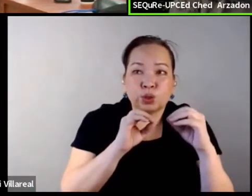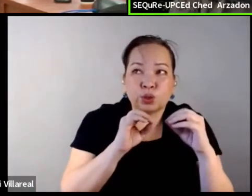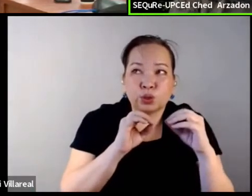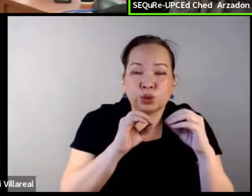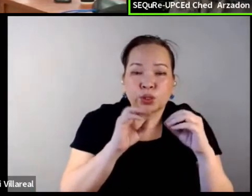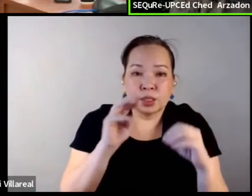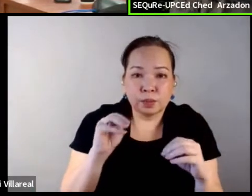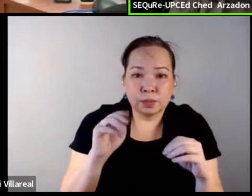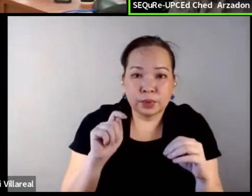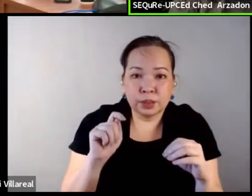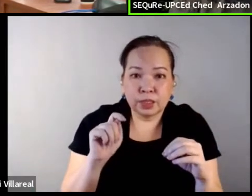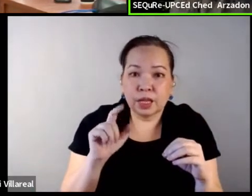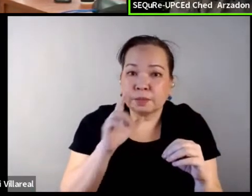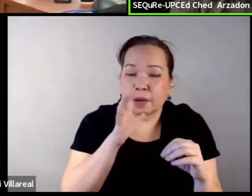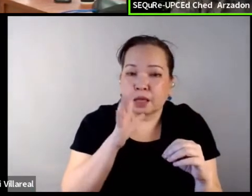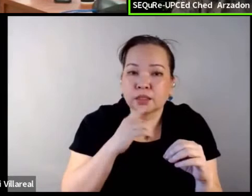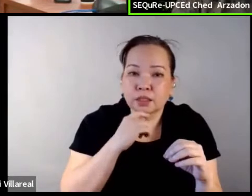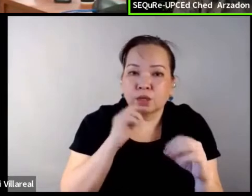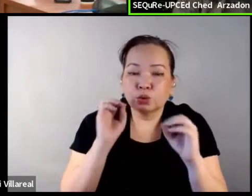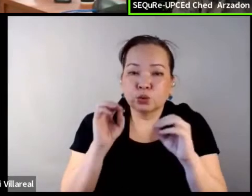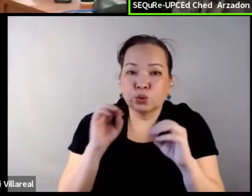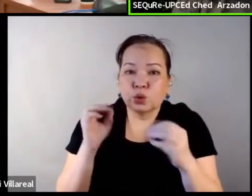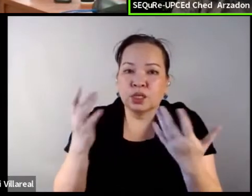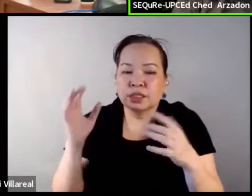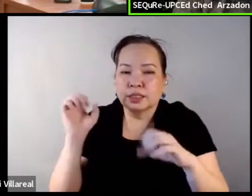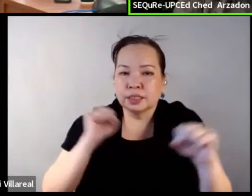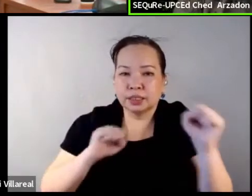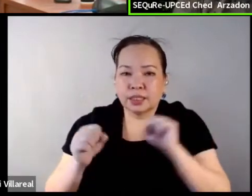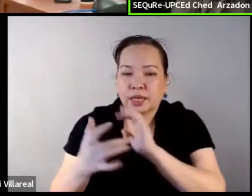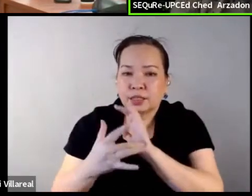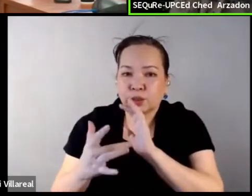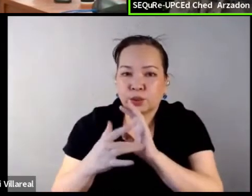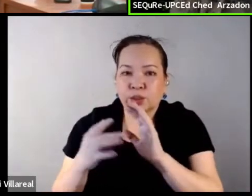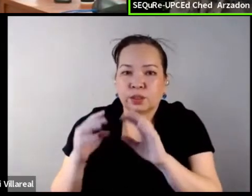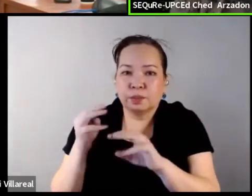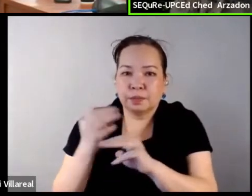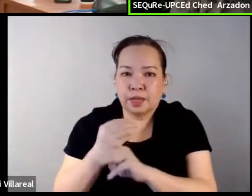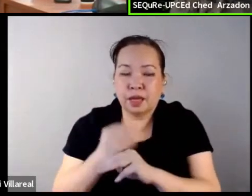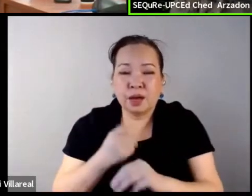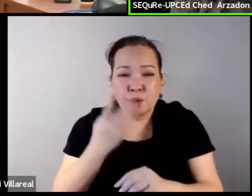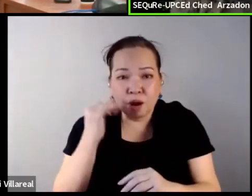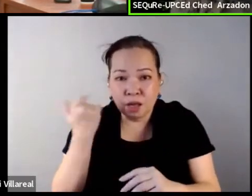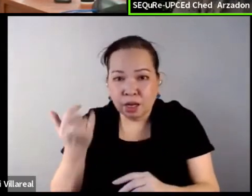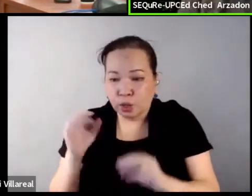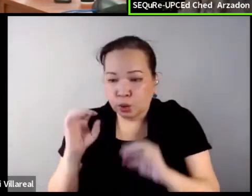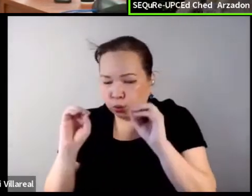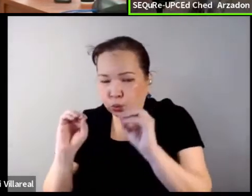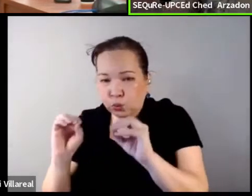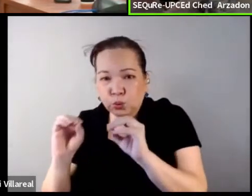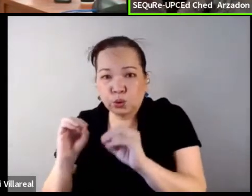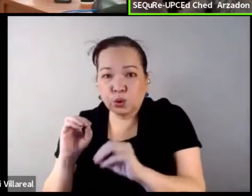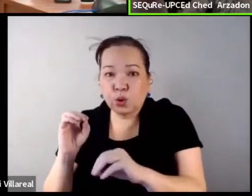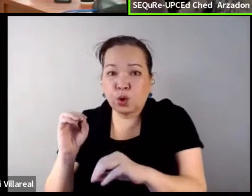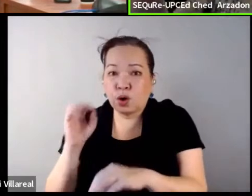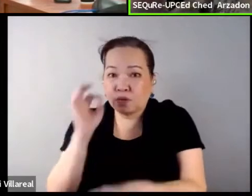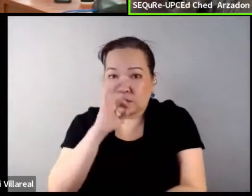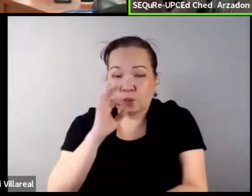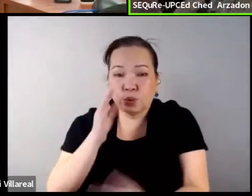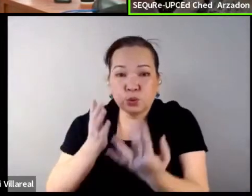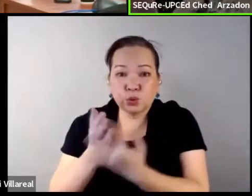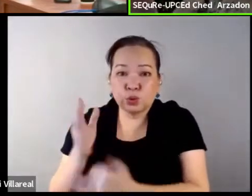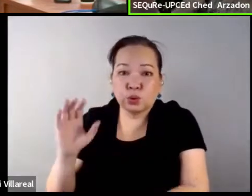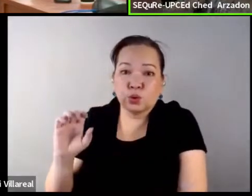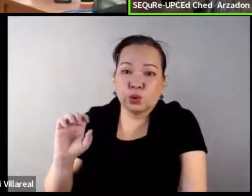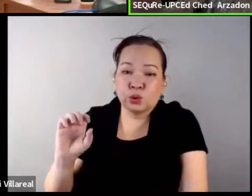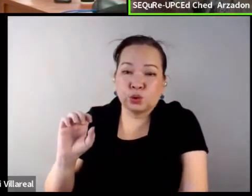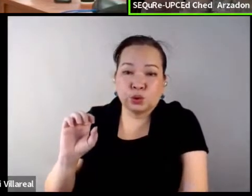STEM, technology, math. Ngayon hanggang social studies lang ginagamit ang ating local languages. Unlike sa bahasa, after